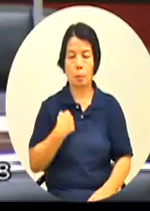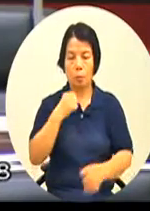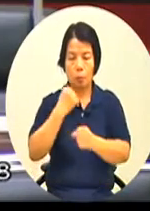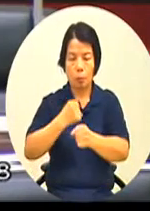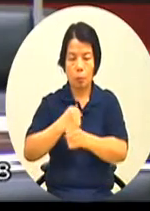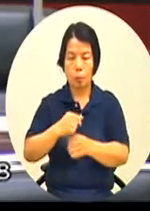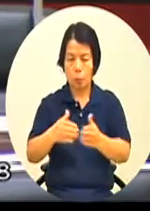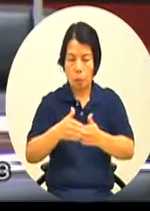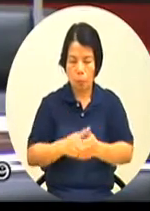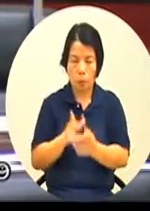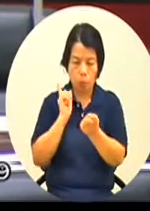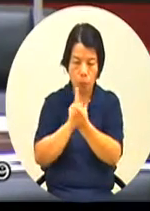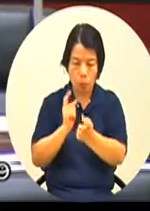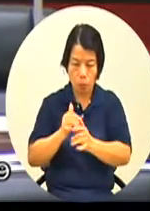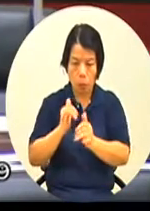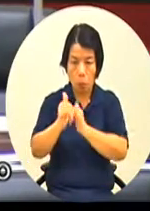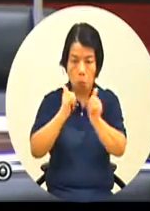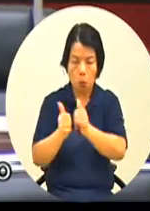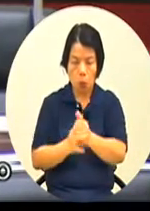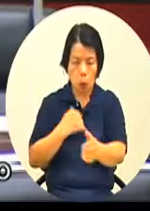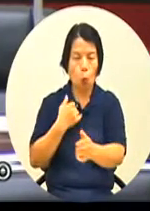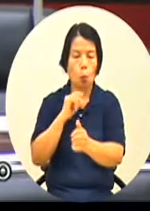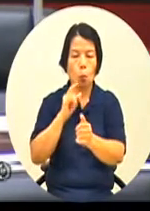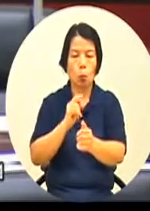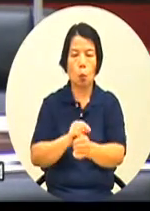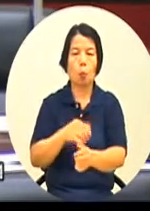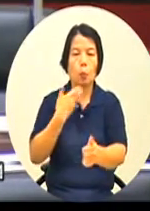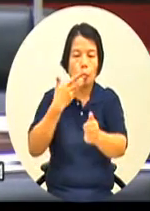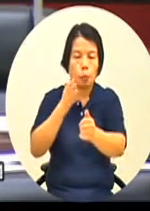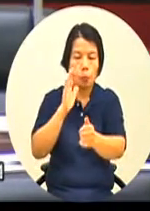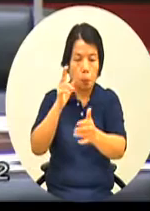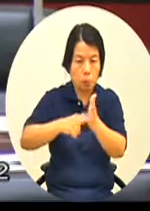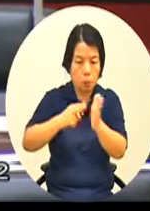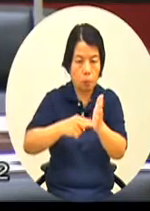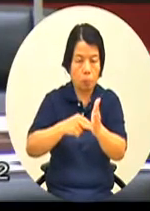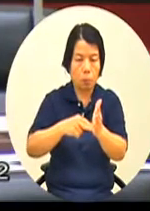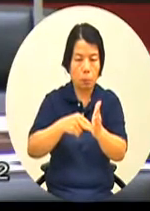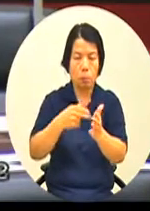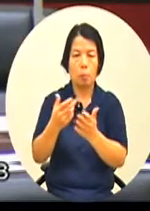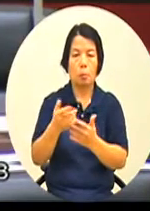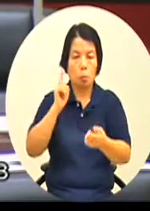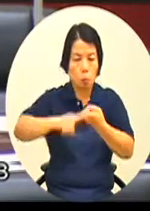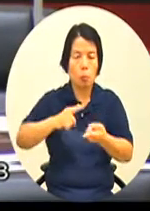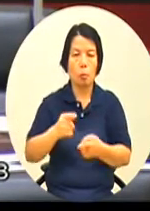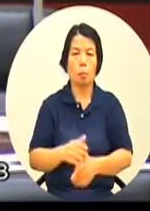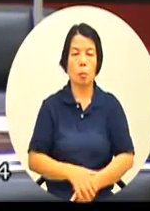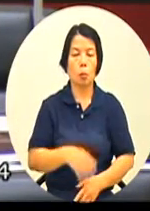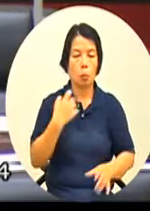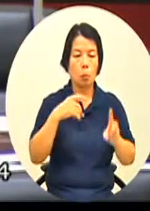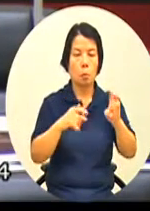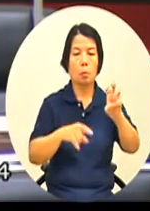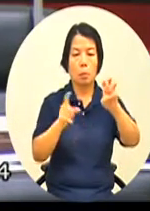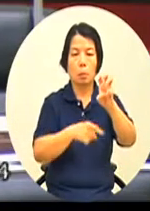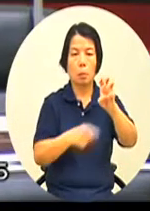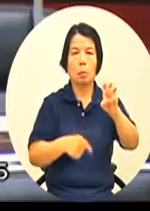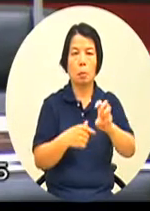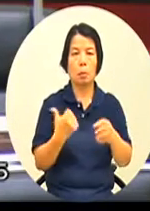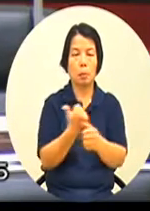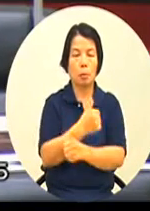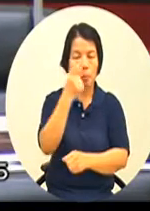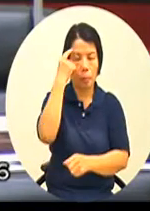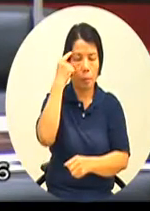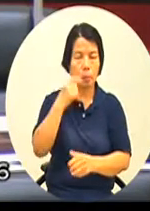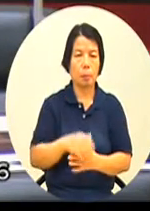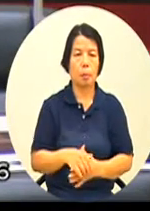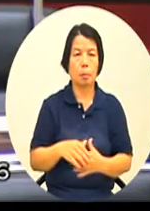要是对市民有办法交代哈，最主要是对高雄市民。 如果这30个人是民意代表就没问题，因为他